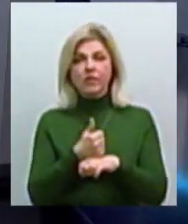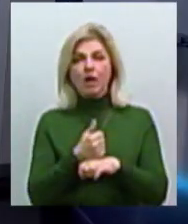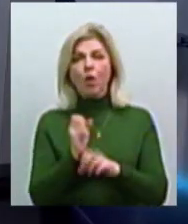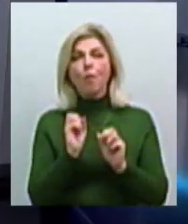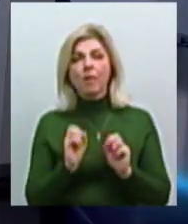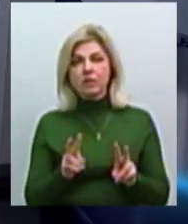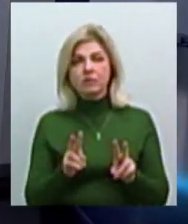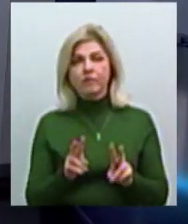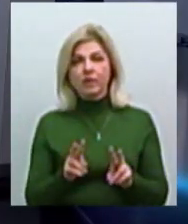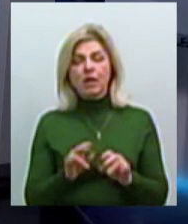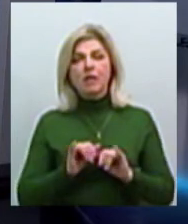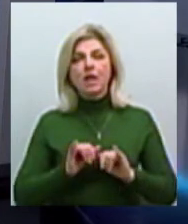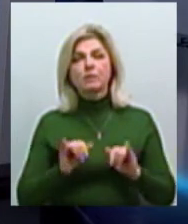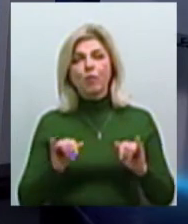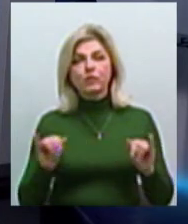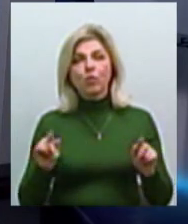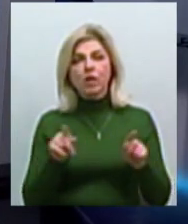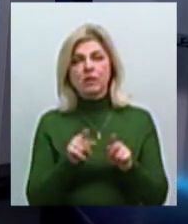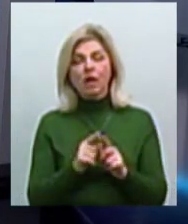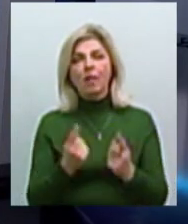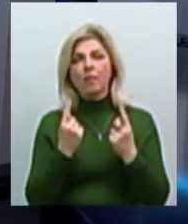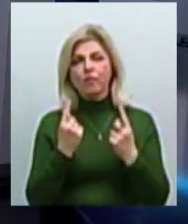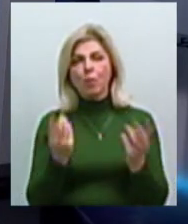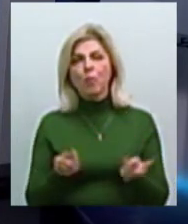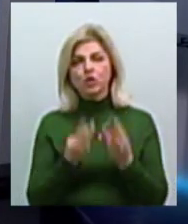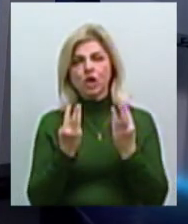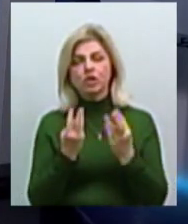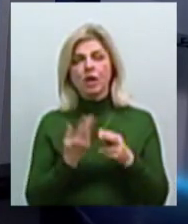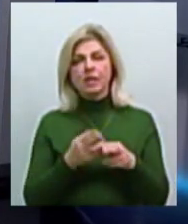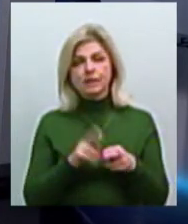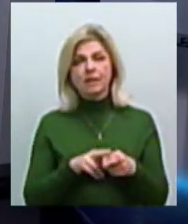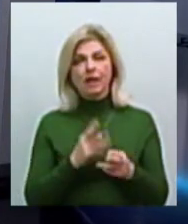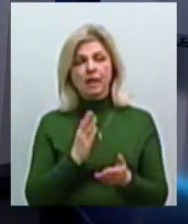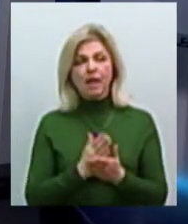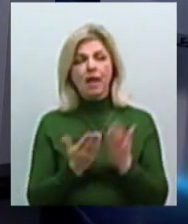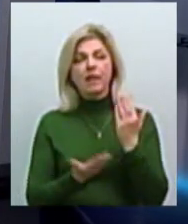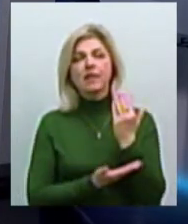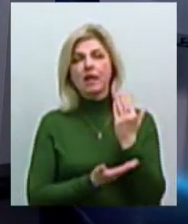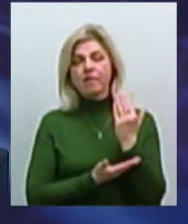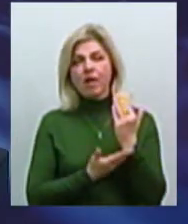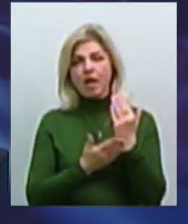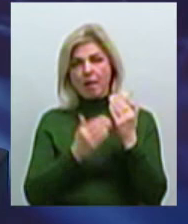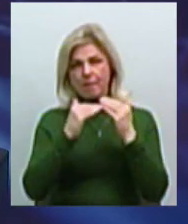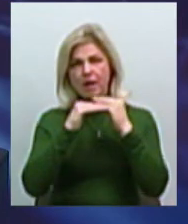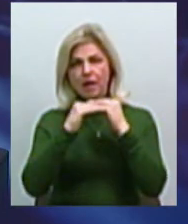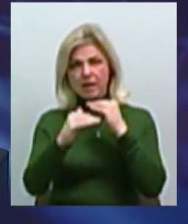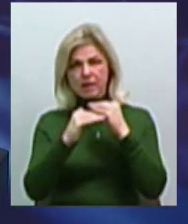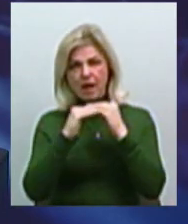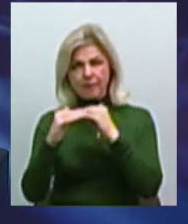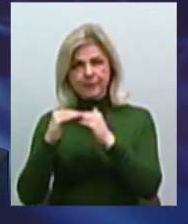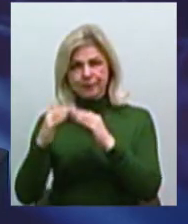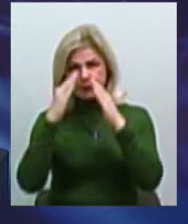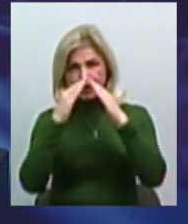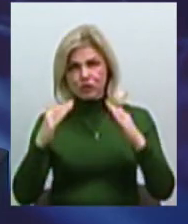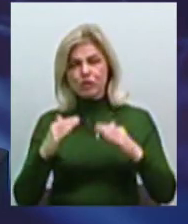загрозою розповсюдження таких масштабних пожеж – це є дерев'яне перекриття, яке